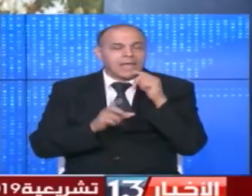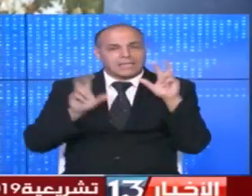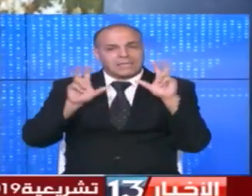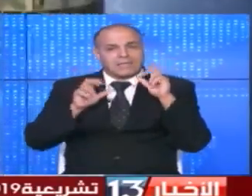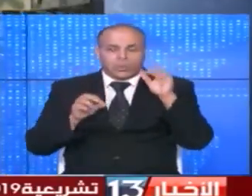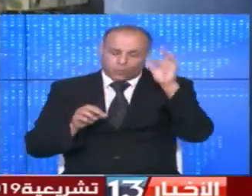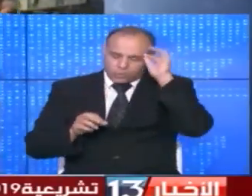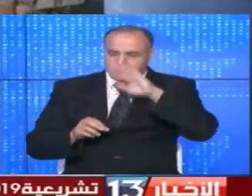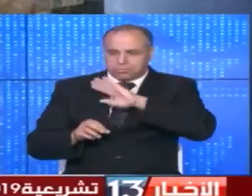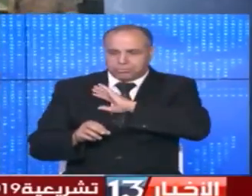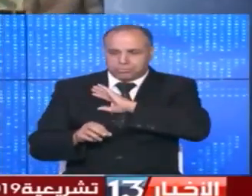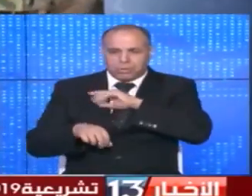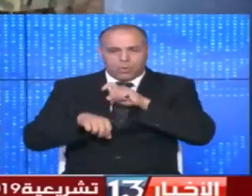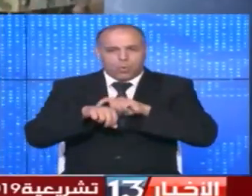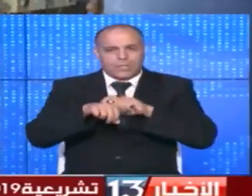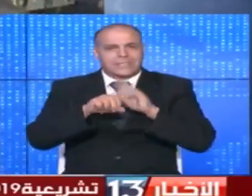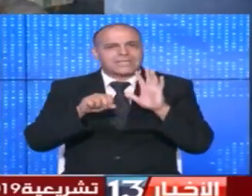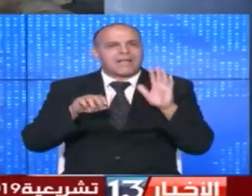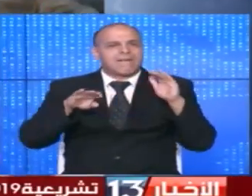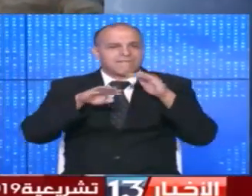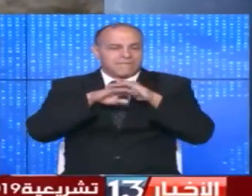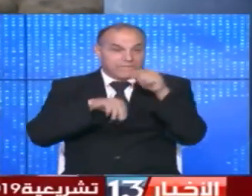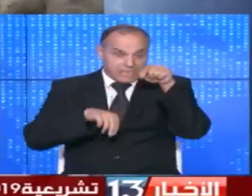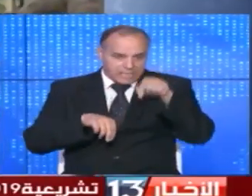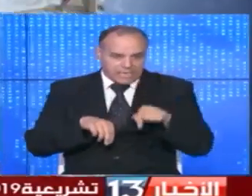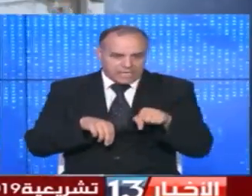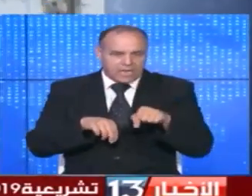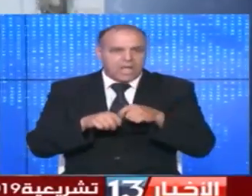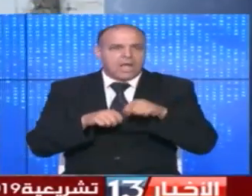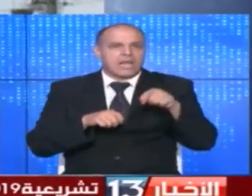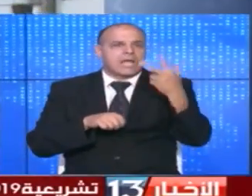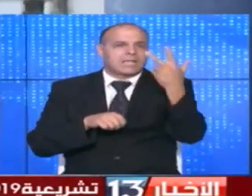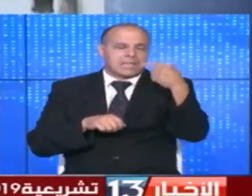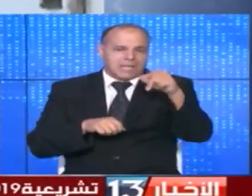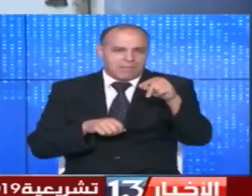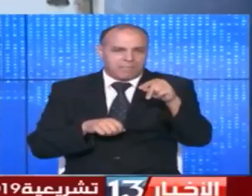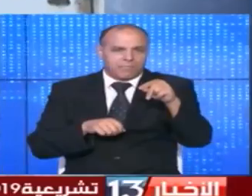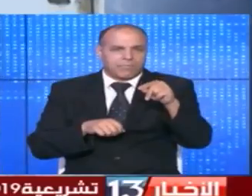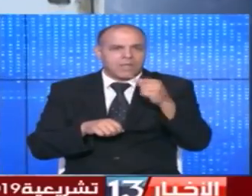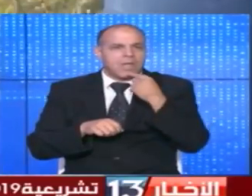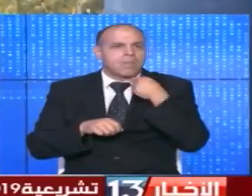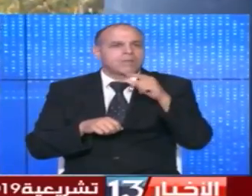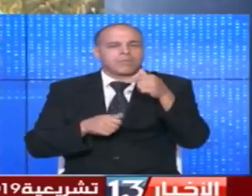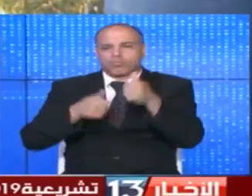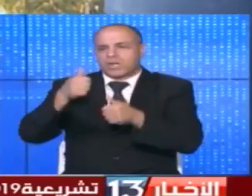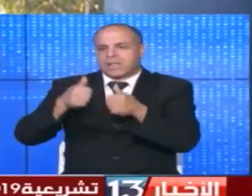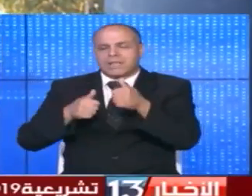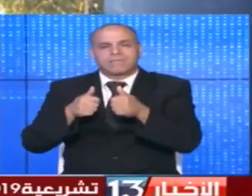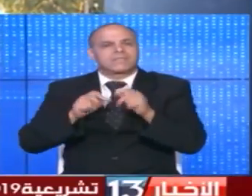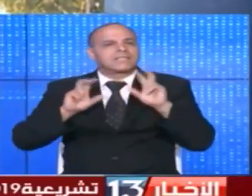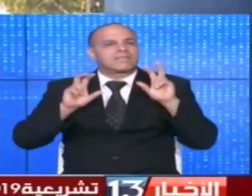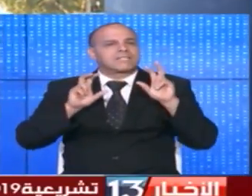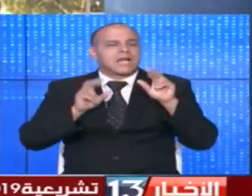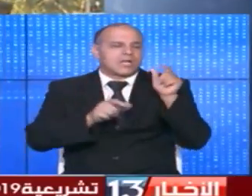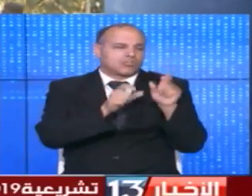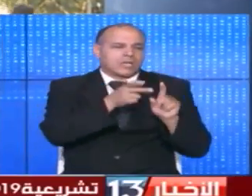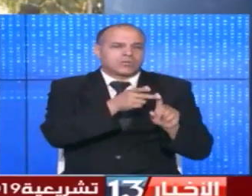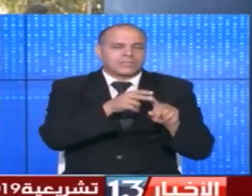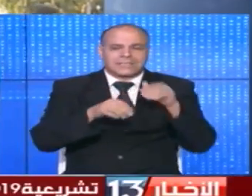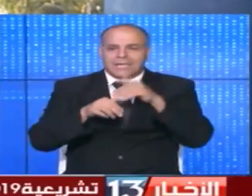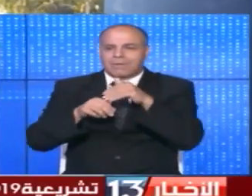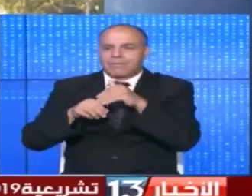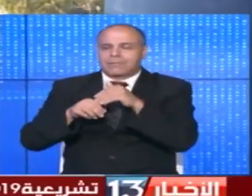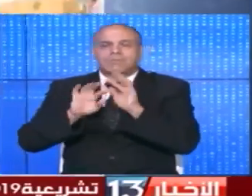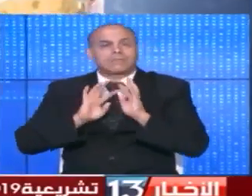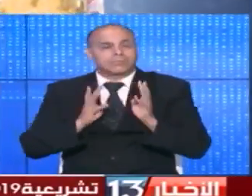بدايه من الساعه التاسعه من مساء اليوم وعلى امتداد ثلاثه ايام بث المناظرات التلفزيه للمترشحين للانتخابات